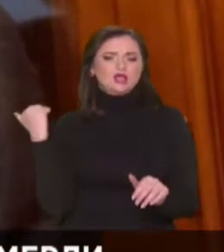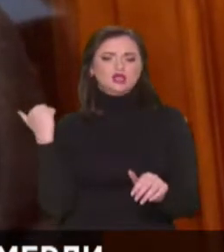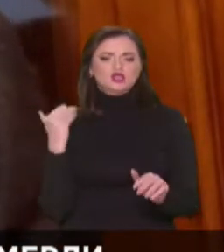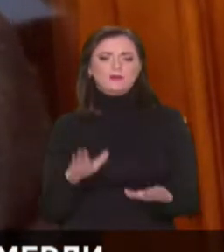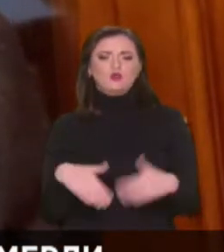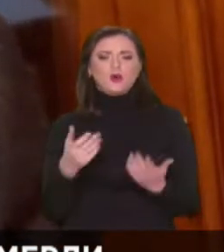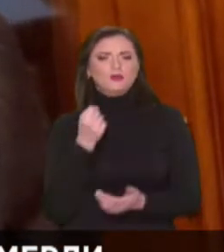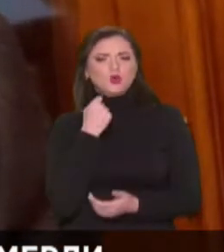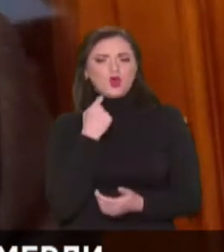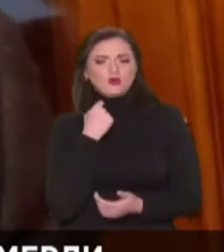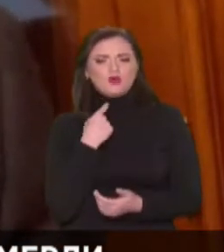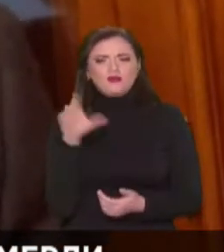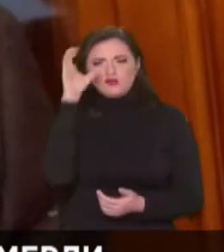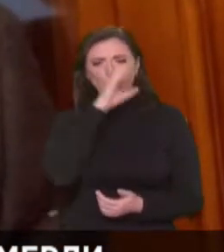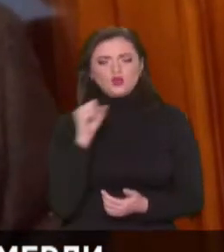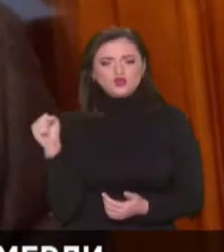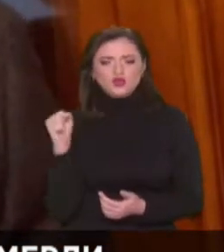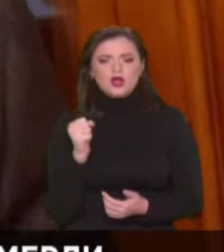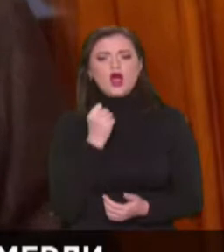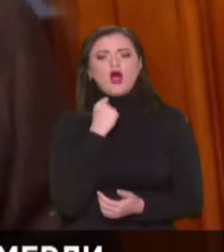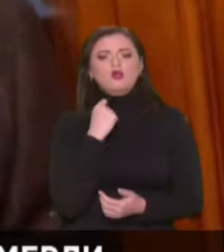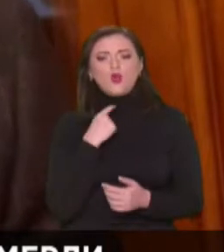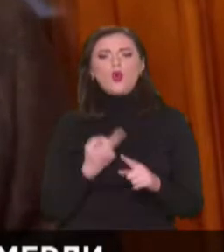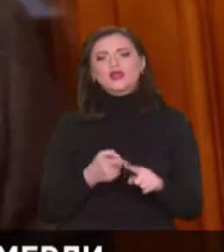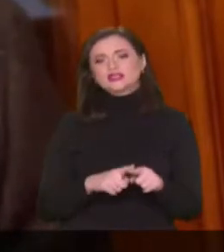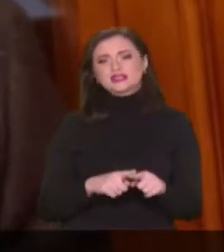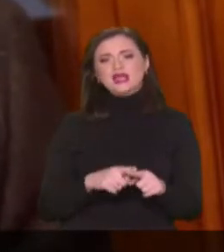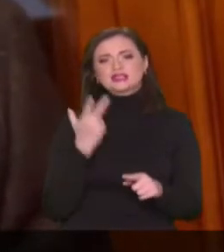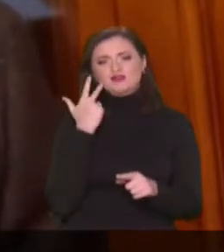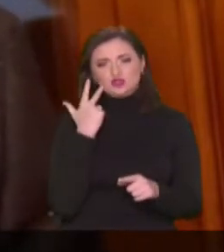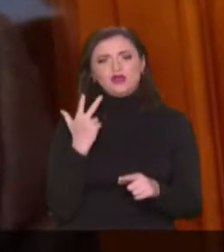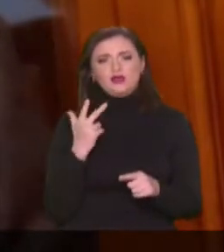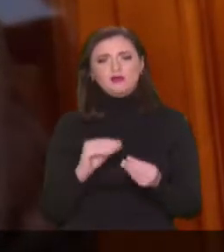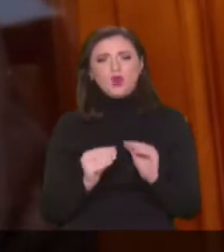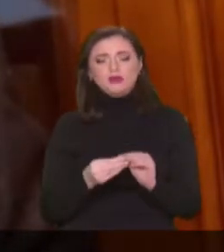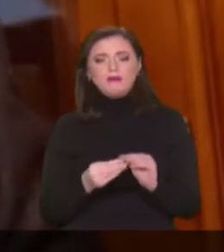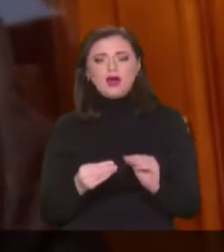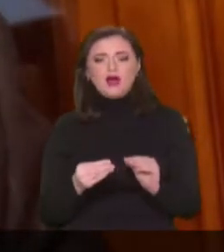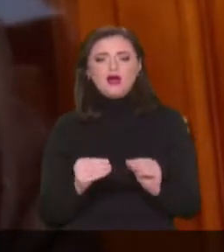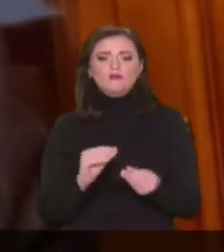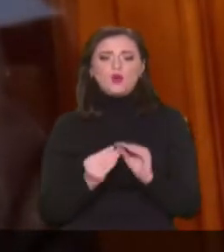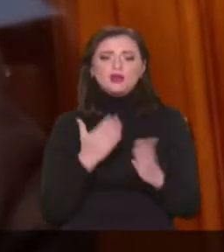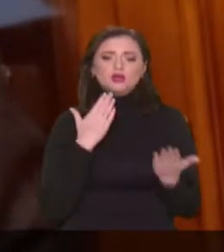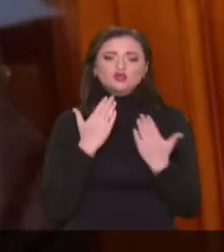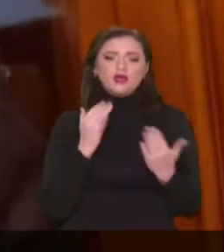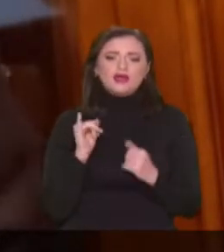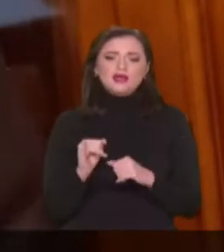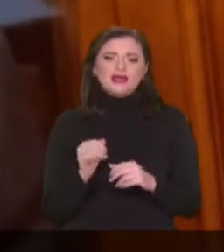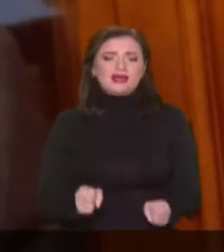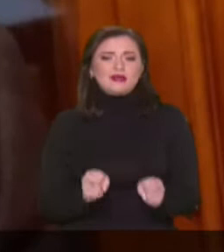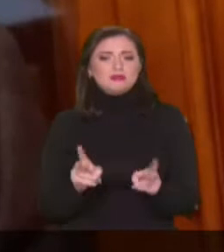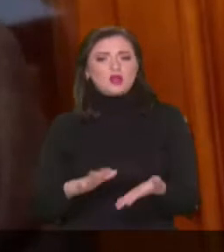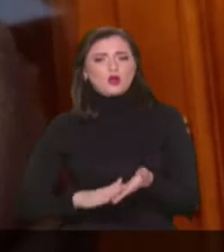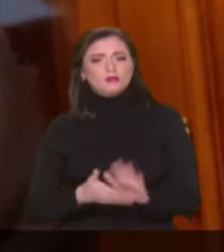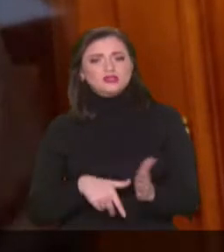пропонували алкоголь вночі. Алкоголь – це завжди проблема. Проблема і стосується яка і криміногенної обстановки в